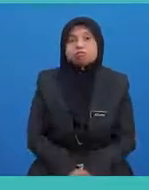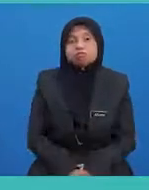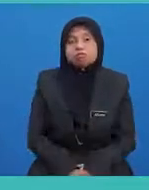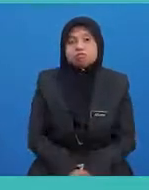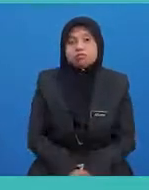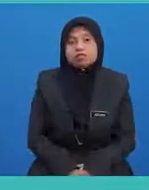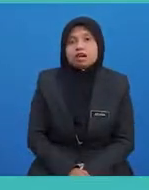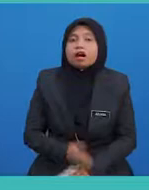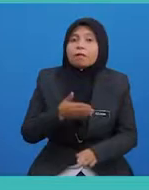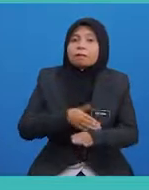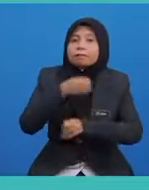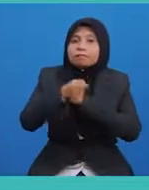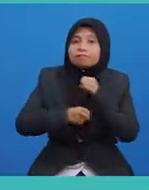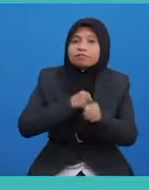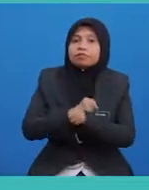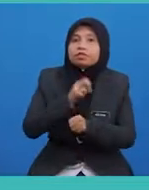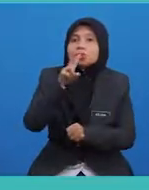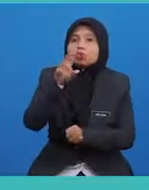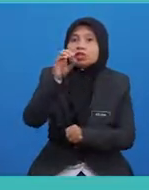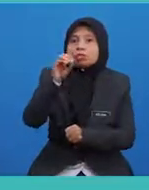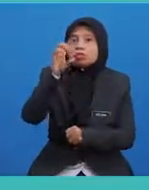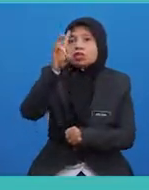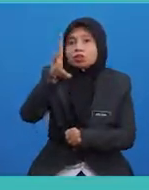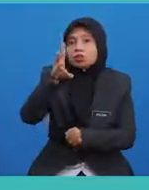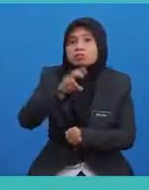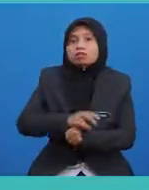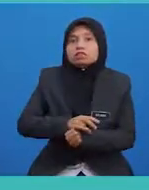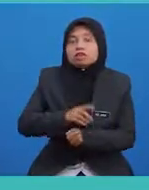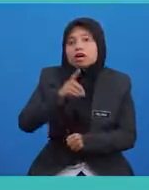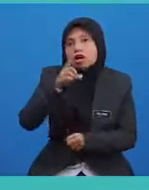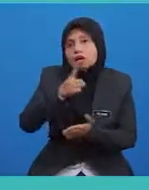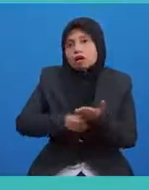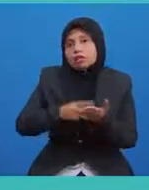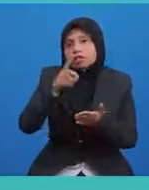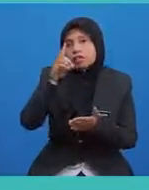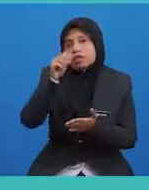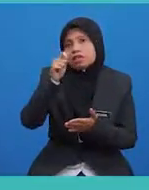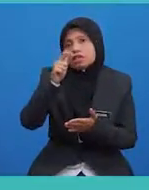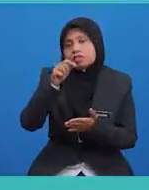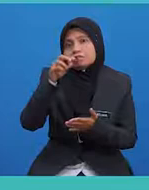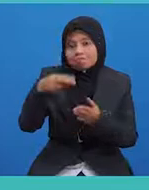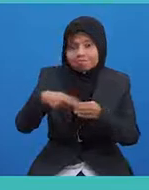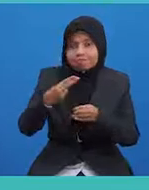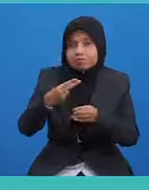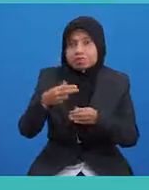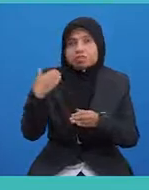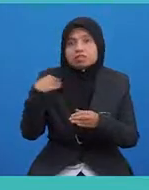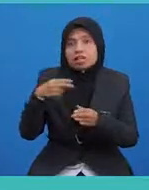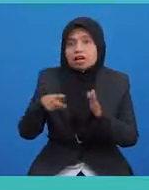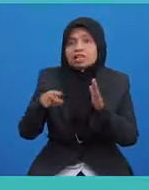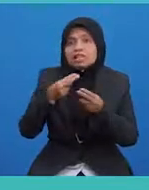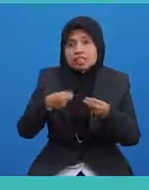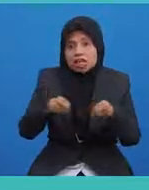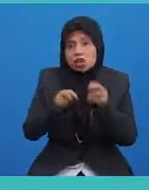22,195.000 hektar pada tahun 2017. Data tersirat yang pertama ialah hasil daripada nilai tolakan